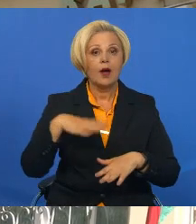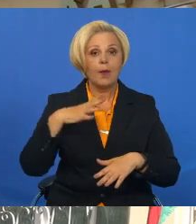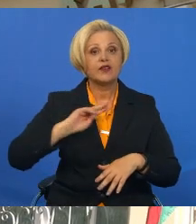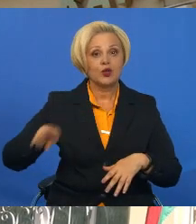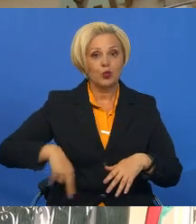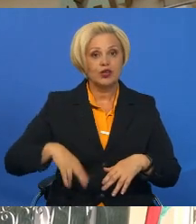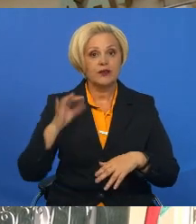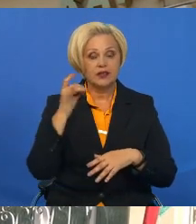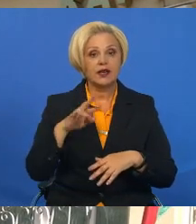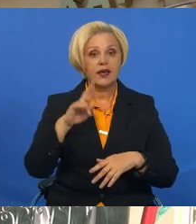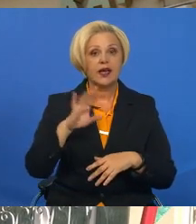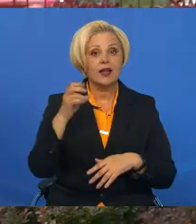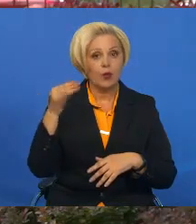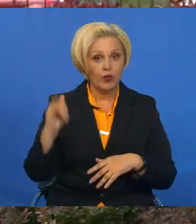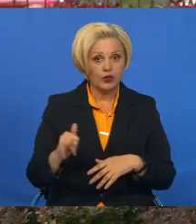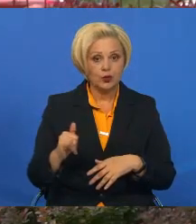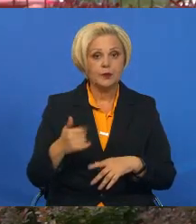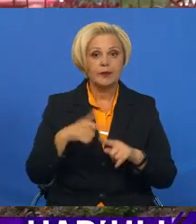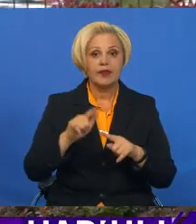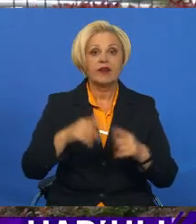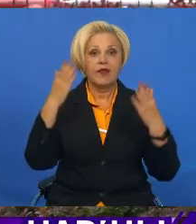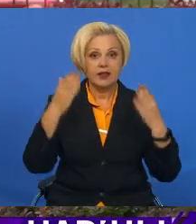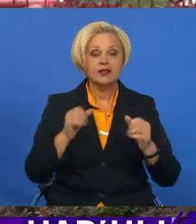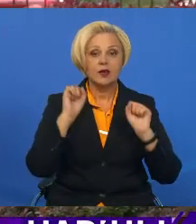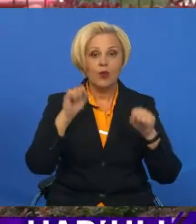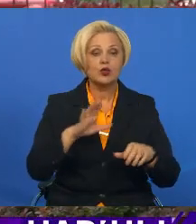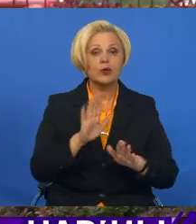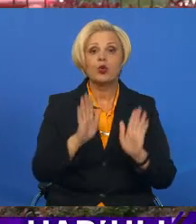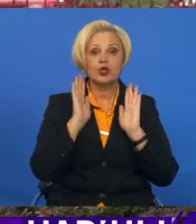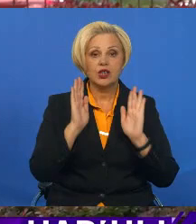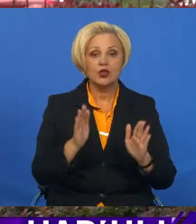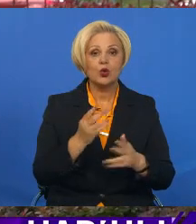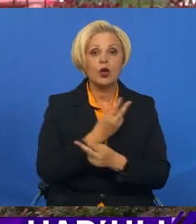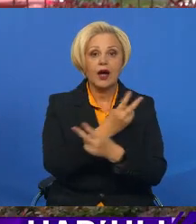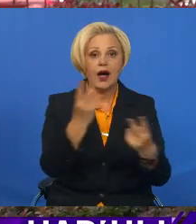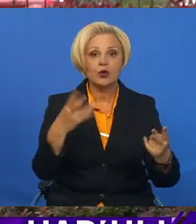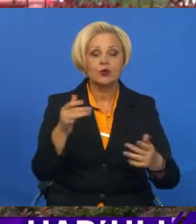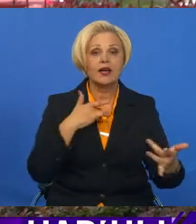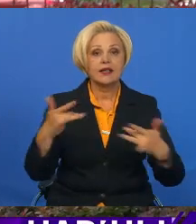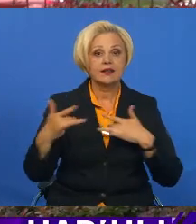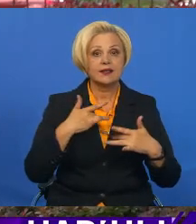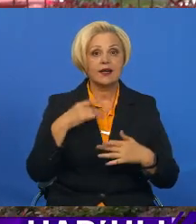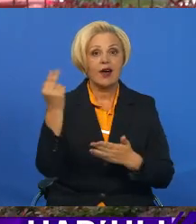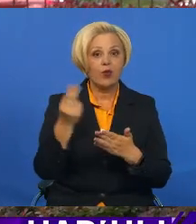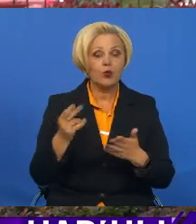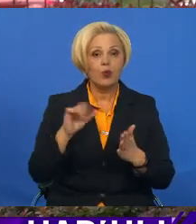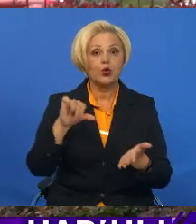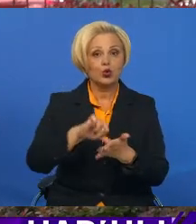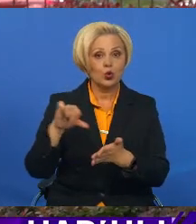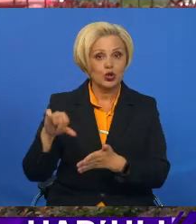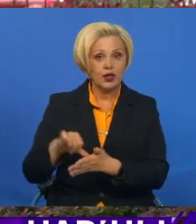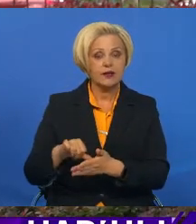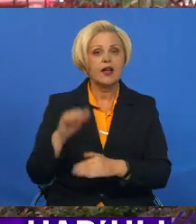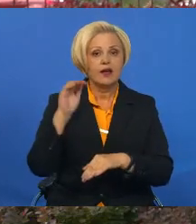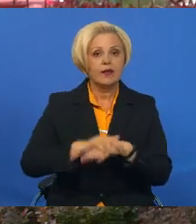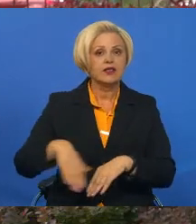дырэктару цирка Якову Лабовичу. В этот день можно будет не только окунуться во все цирковое искусство, в котором будут задействованы